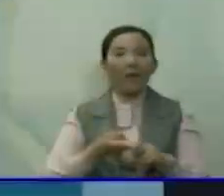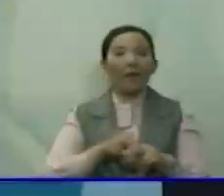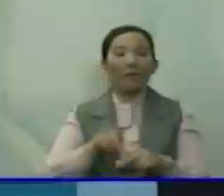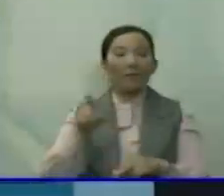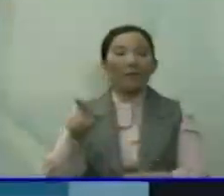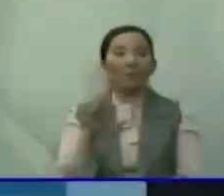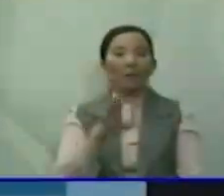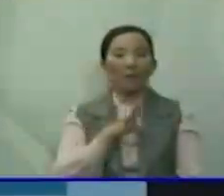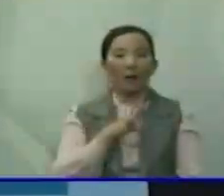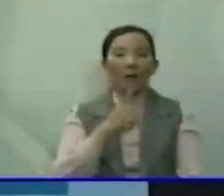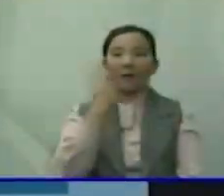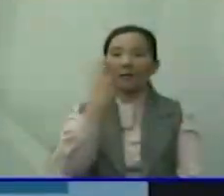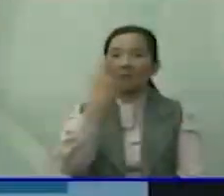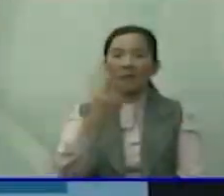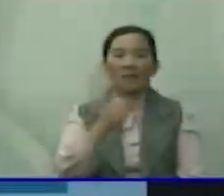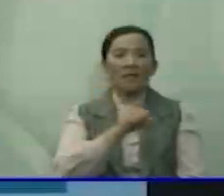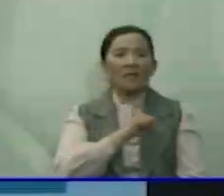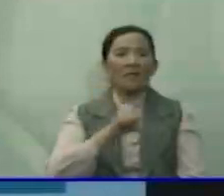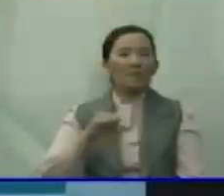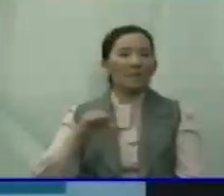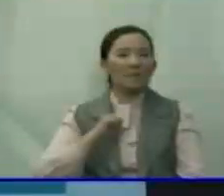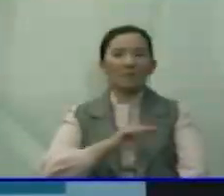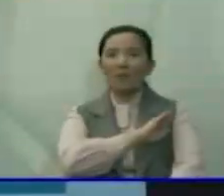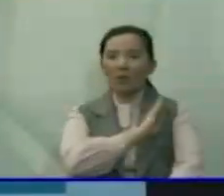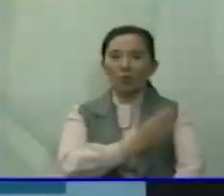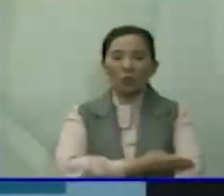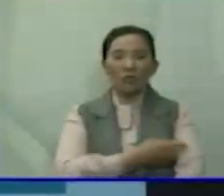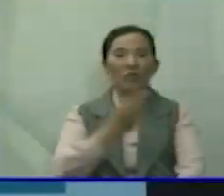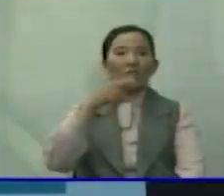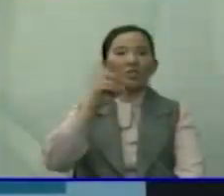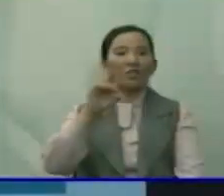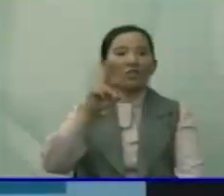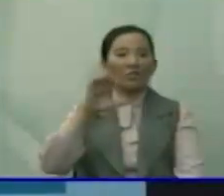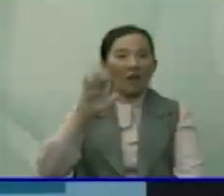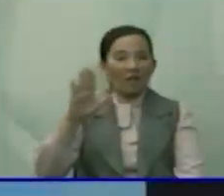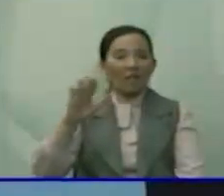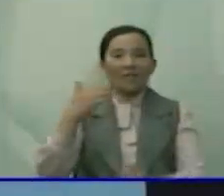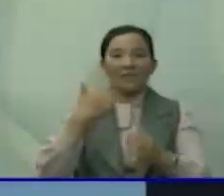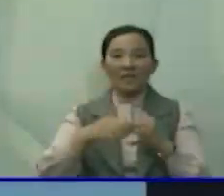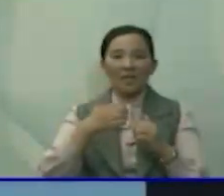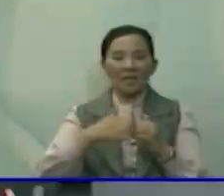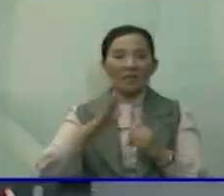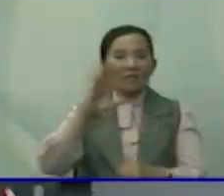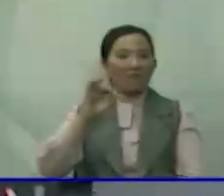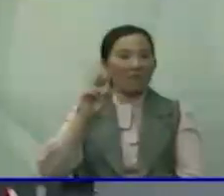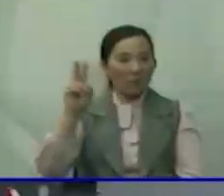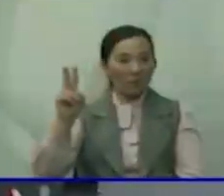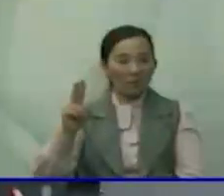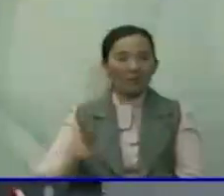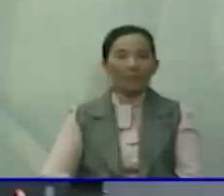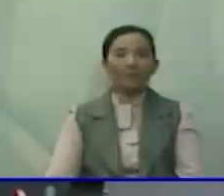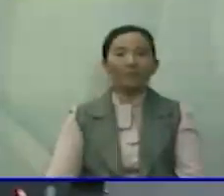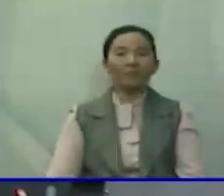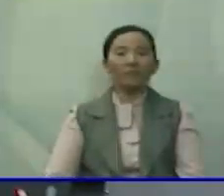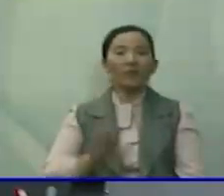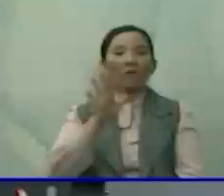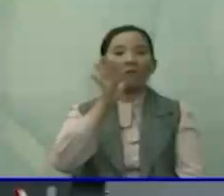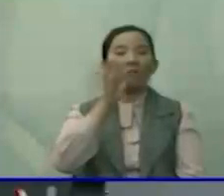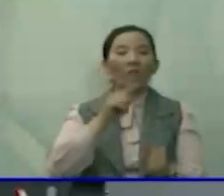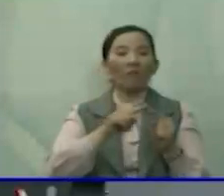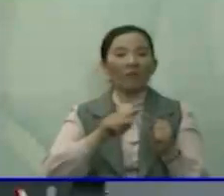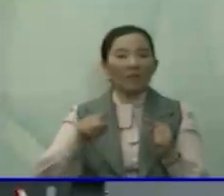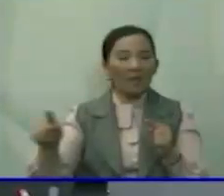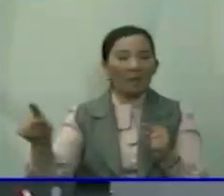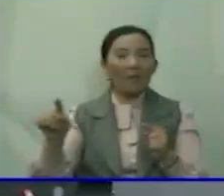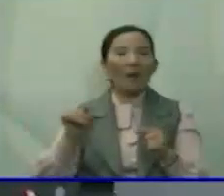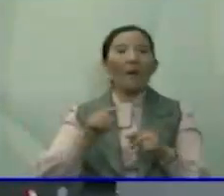одна из могущественных держав средневековья во время при во